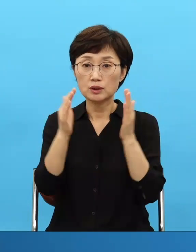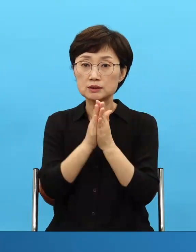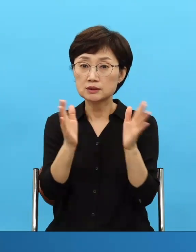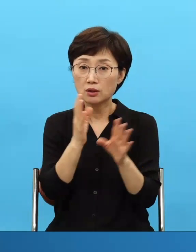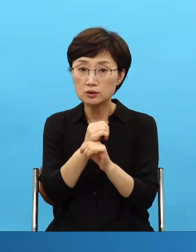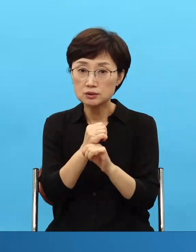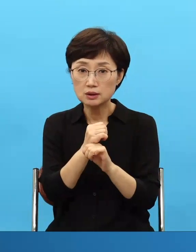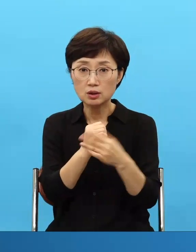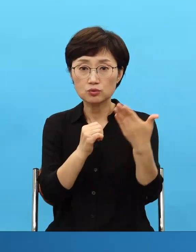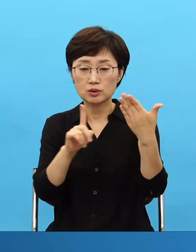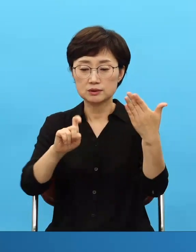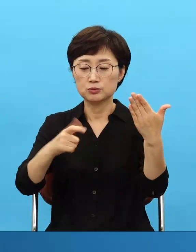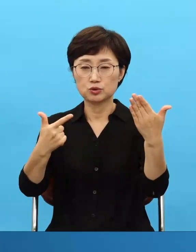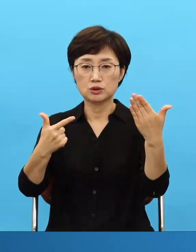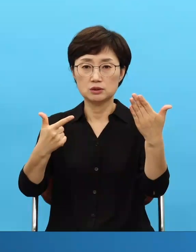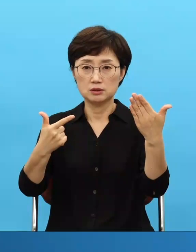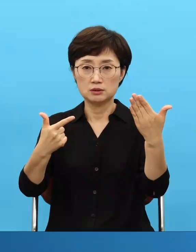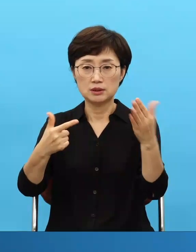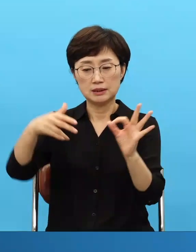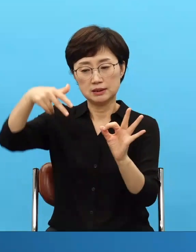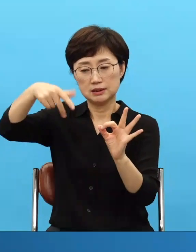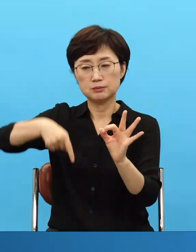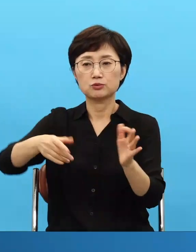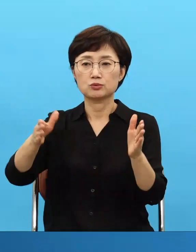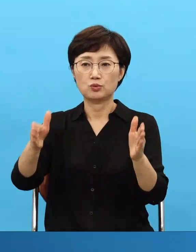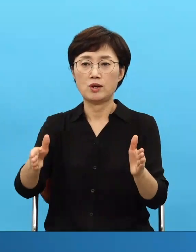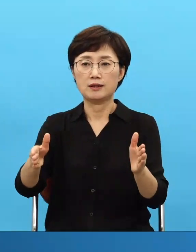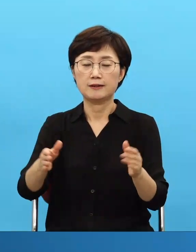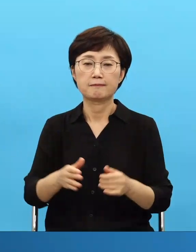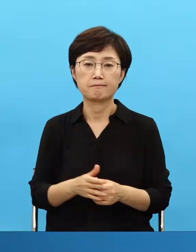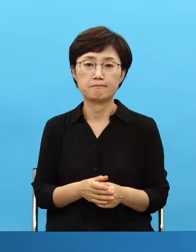11월 25일까지 10주간 진행됩니다.